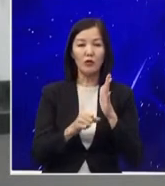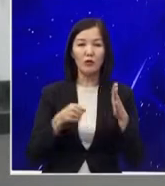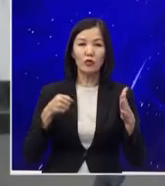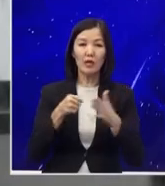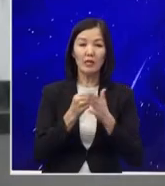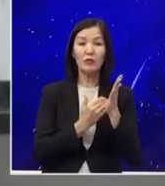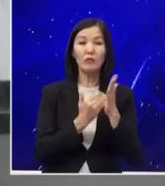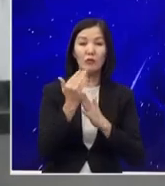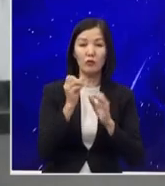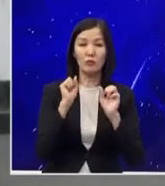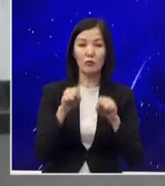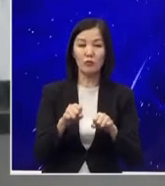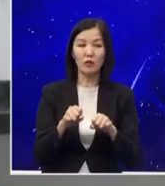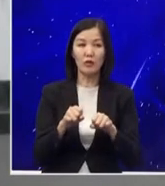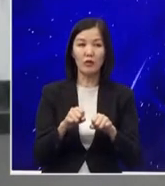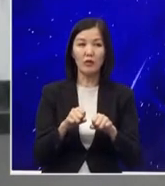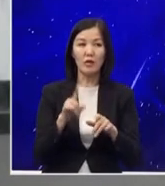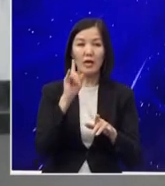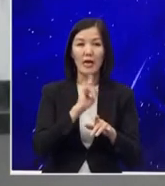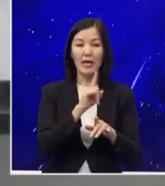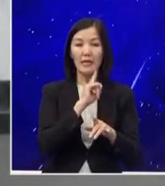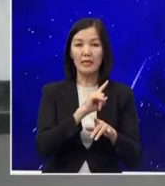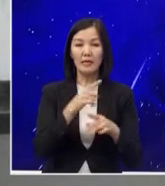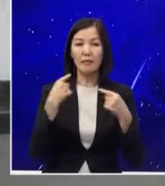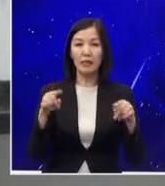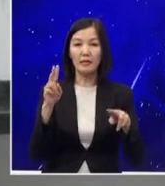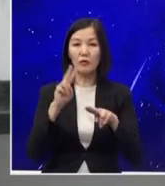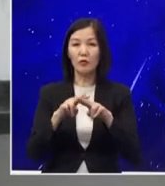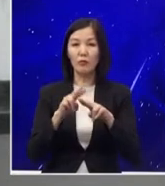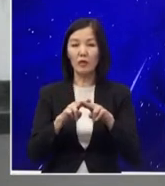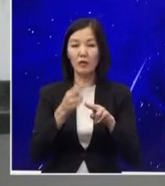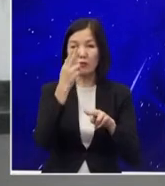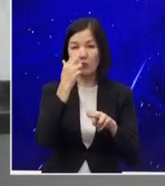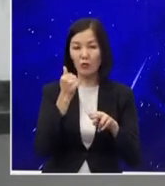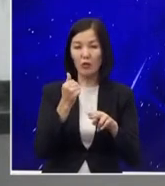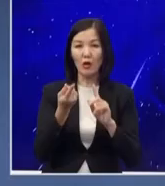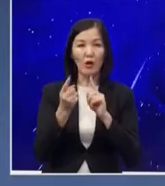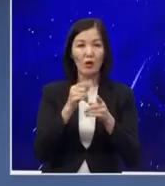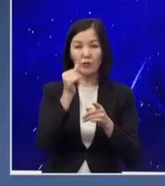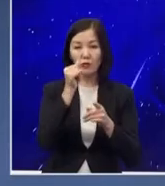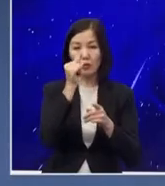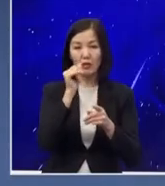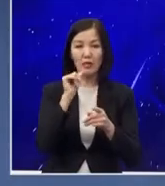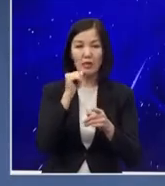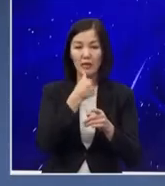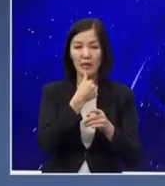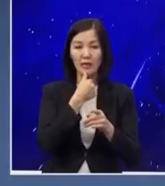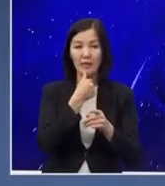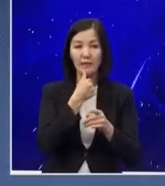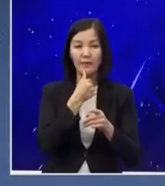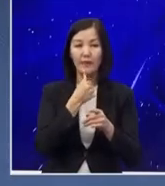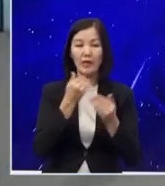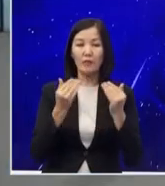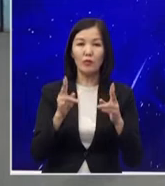тұр. Әйелдердің басқа колонияға ауыспауы себебі бұжы үйреніп қалғаннан кейін ауысқысы келмейді. Мен қазір келіп отқан мониторинг